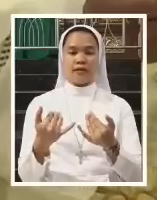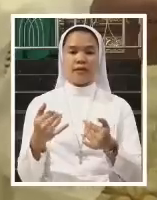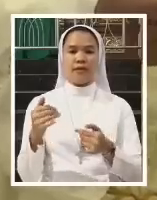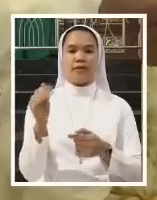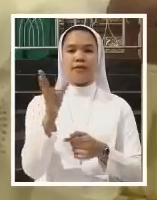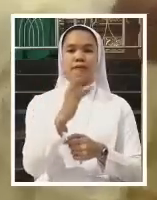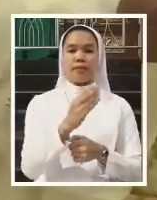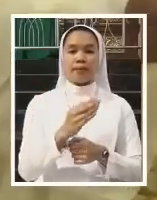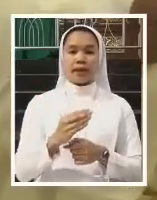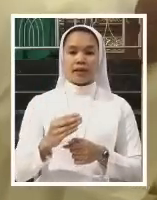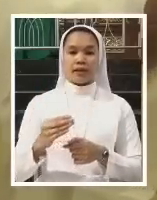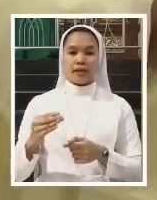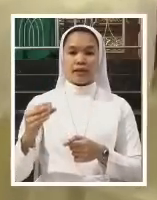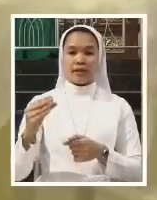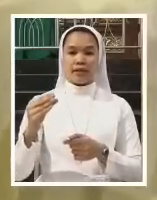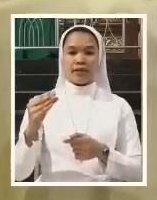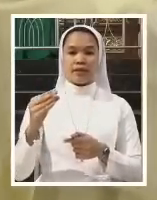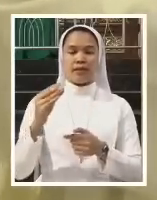unyan